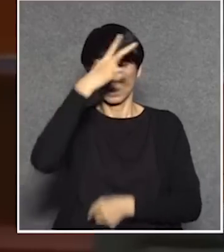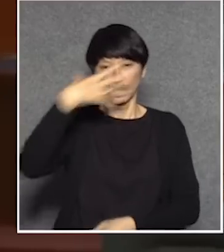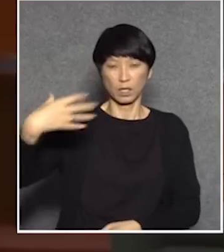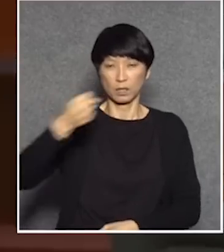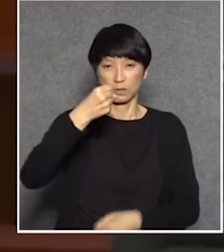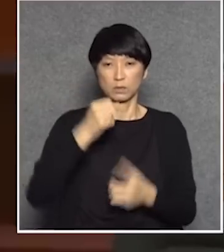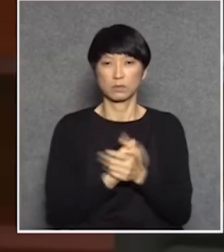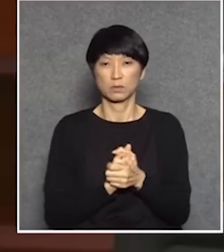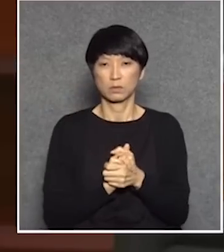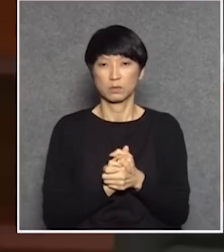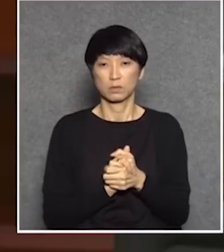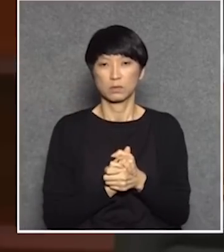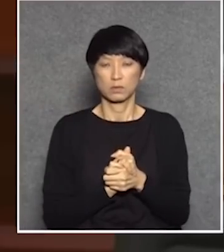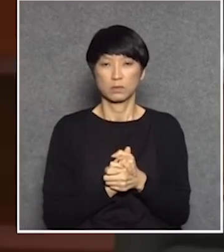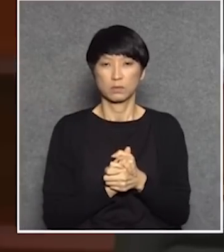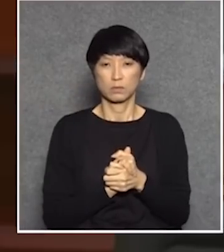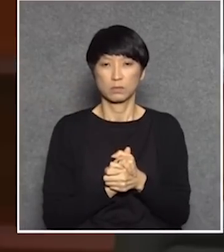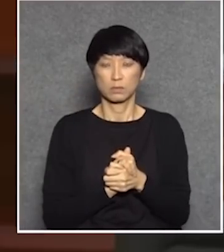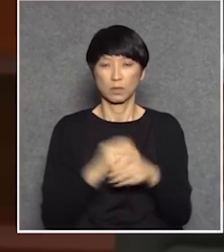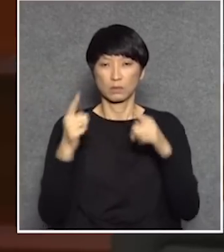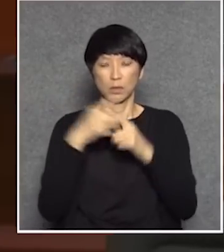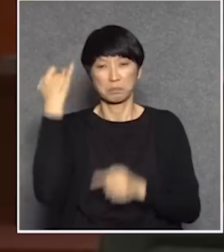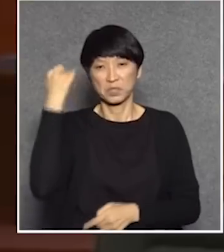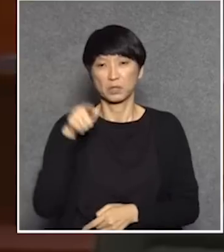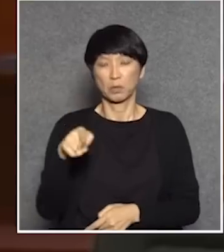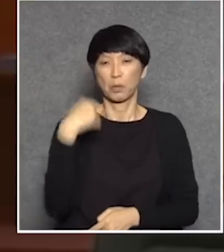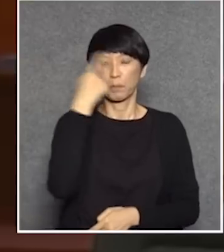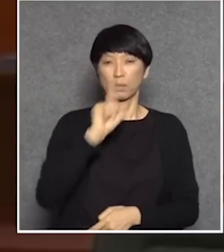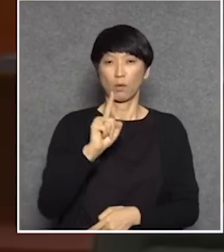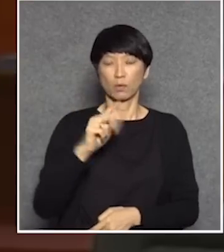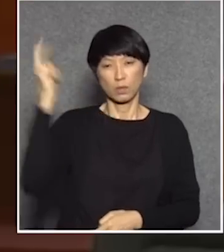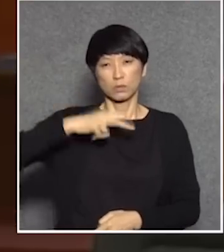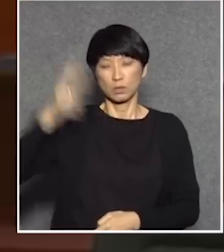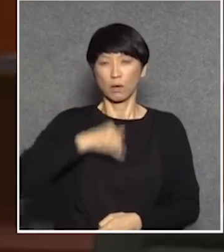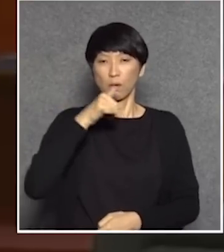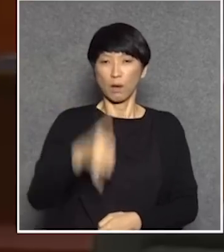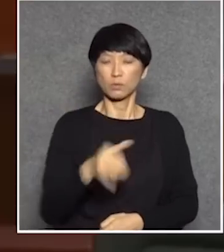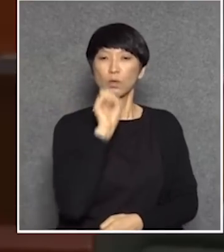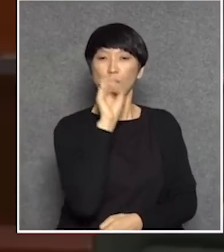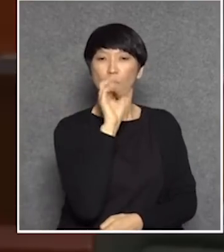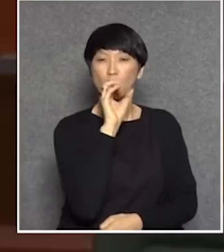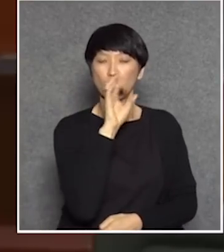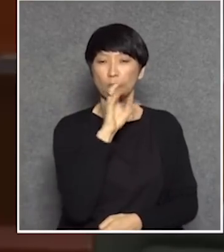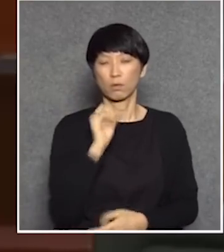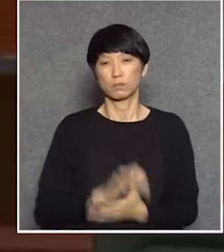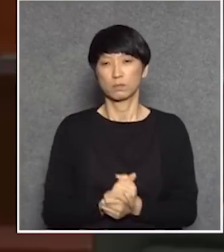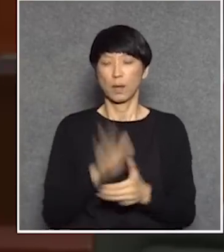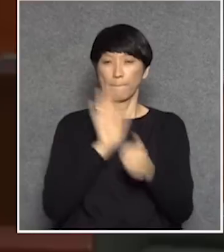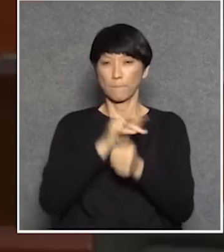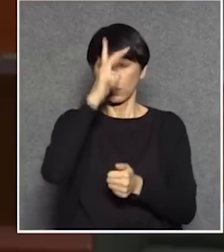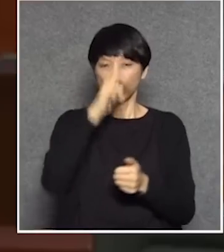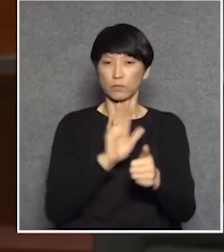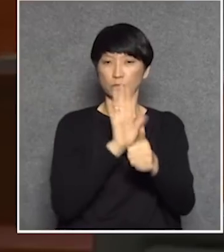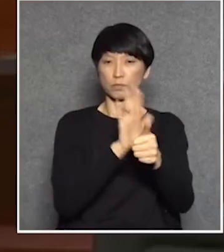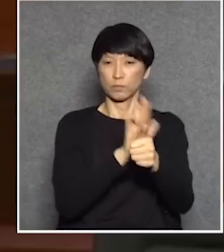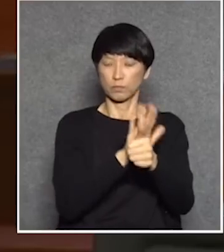咪？都冇人識佢嘅。但系佢成日行出嚟讲嘢嘅，咁啊，成日行出嚟帮政府护航嘅。